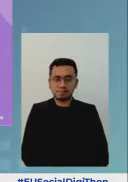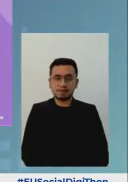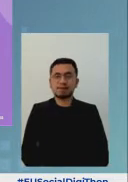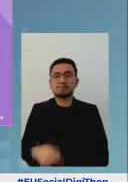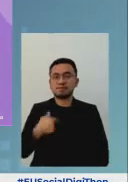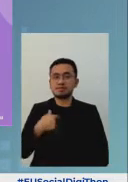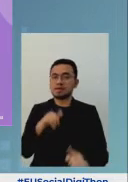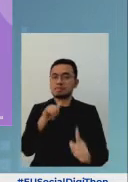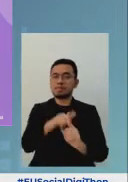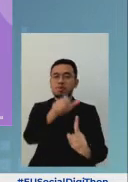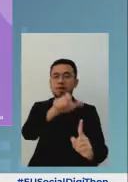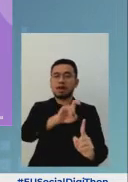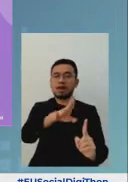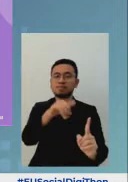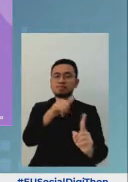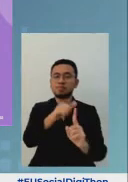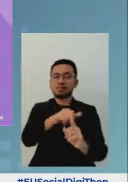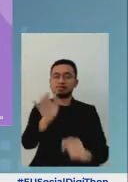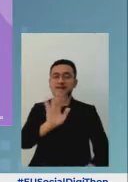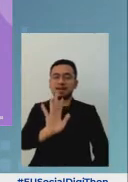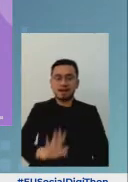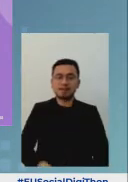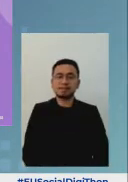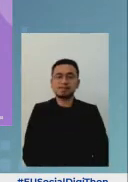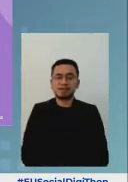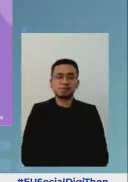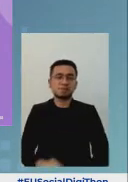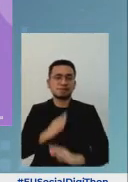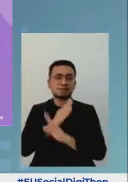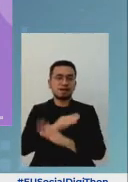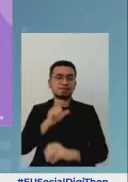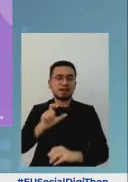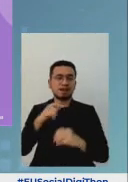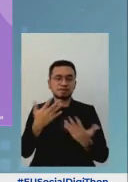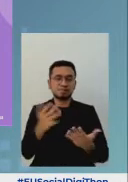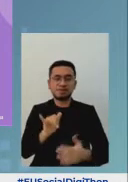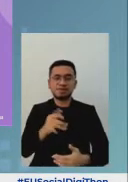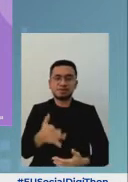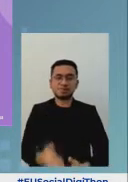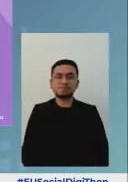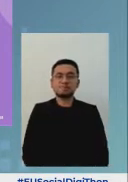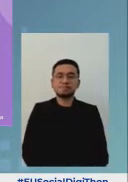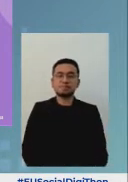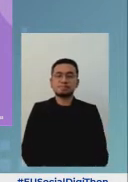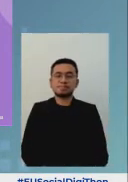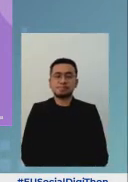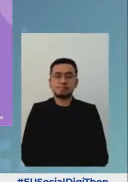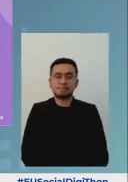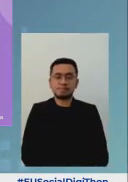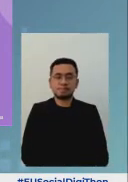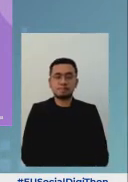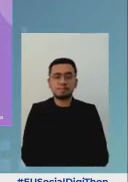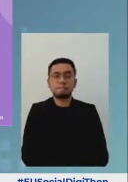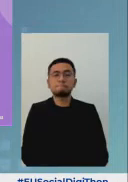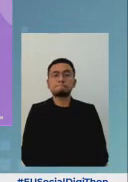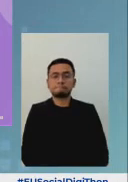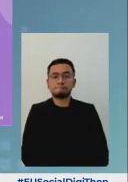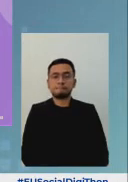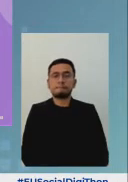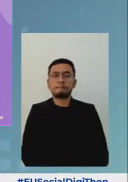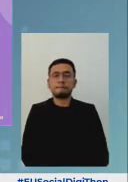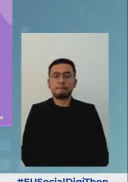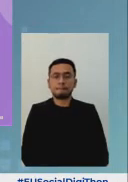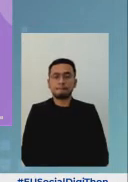lain. Tuh. Nah, itu adalah cara mencegah. Next. Lalu kalau misalnya udah kejadian, ditanganinya kayak gimana?